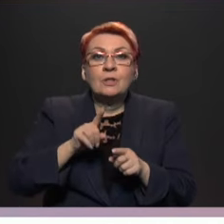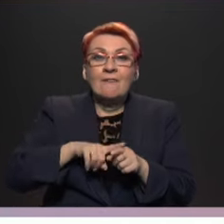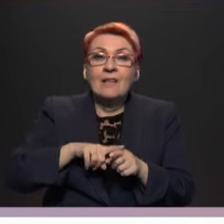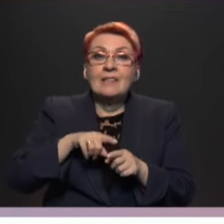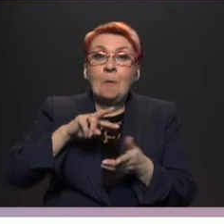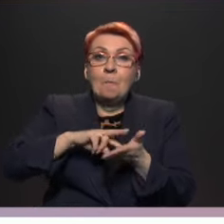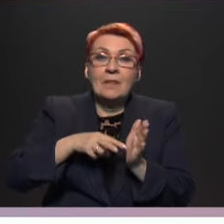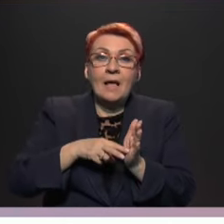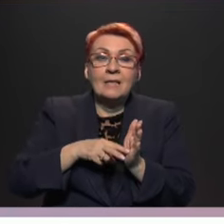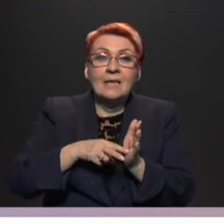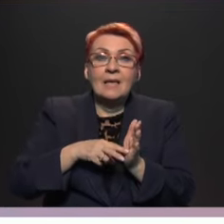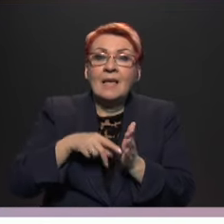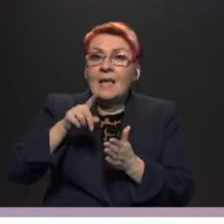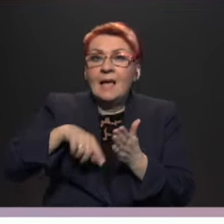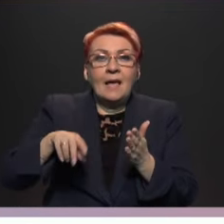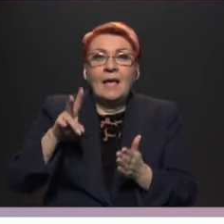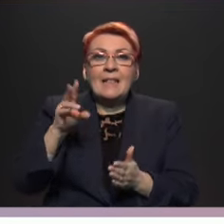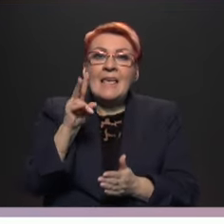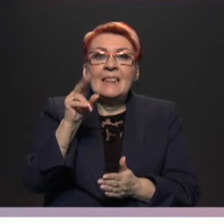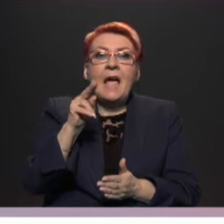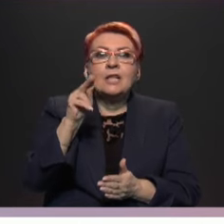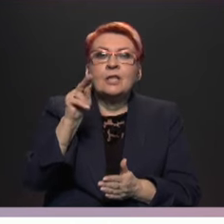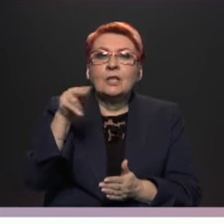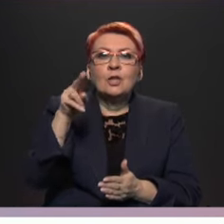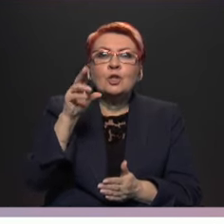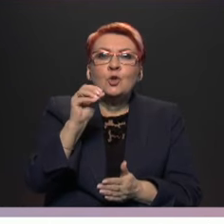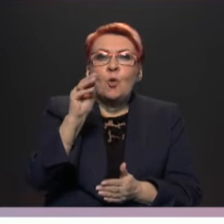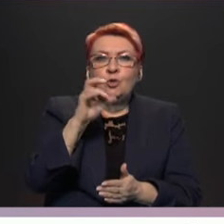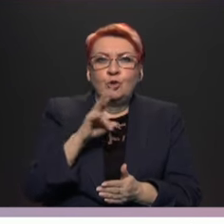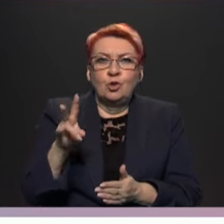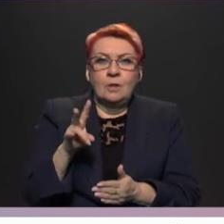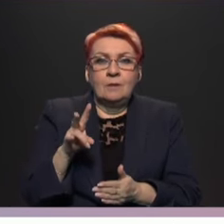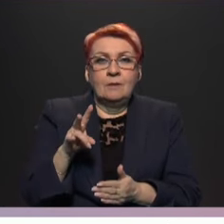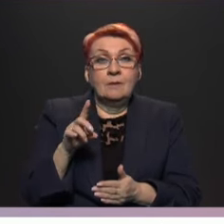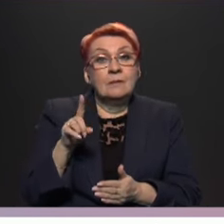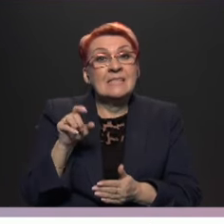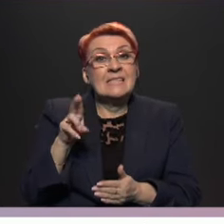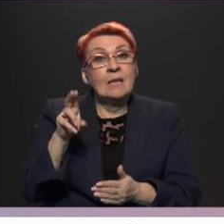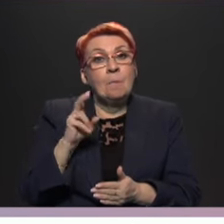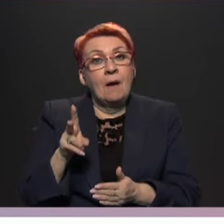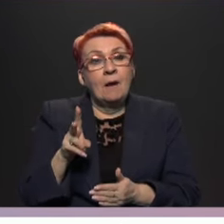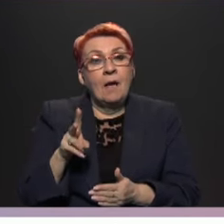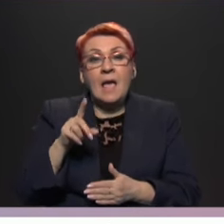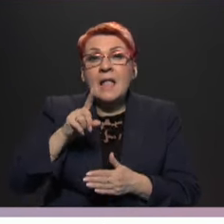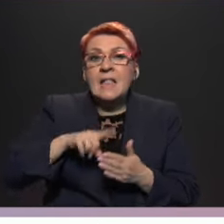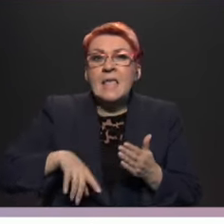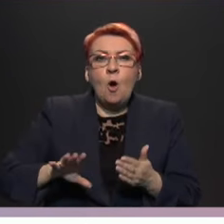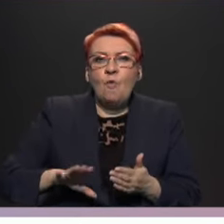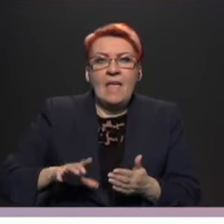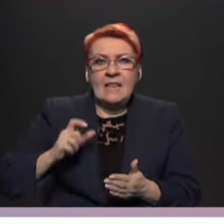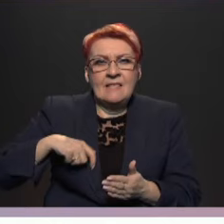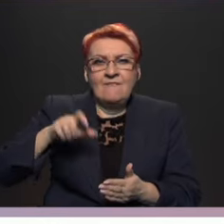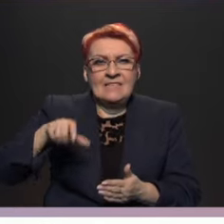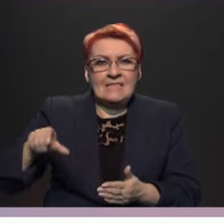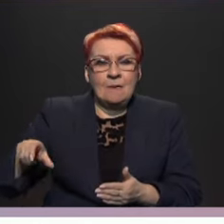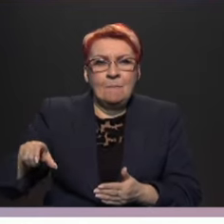ненадежен. Это церковнославянское слово. То есть зыбок, неуверенный он даже в себе. Да?